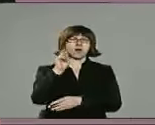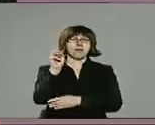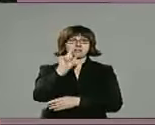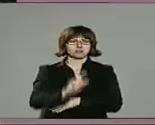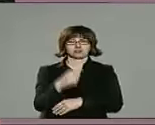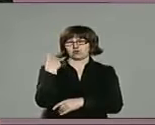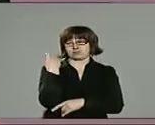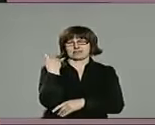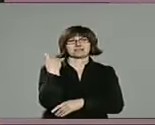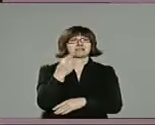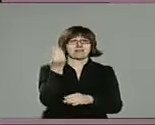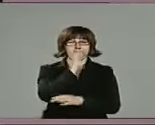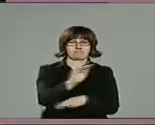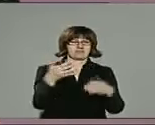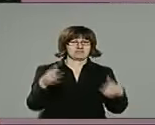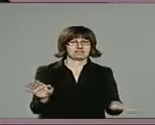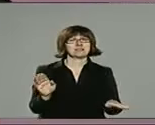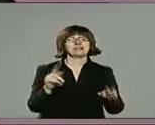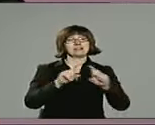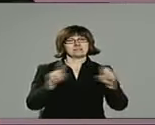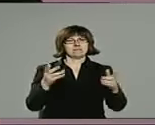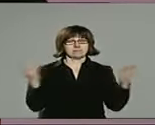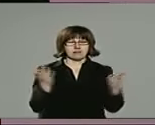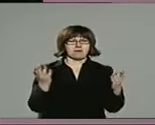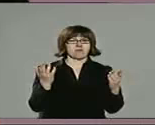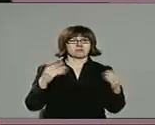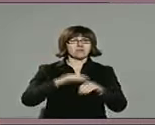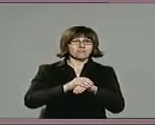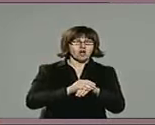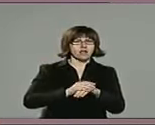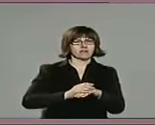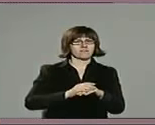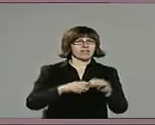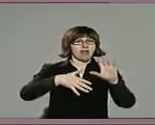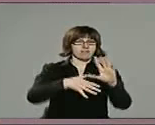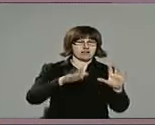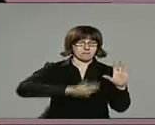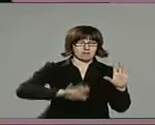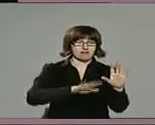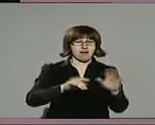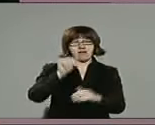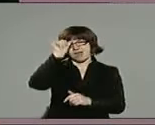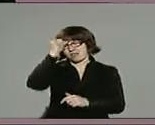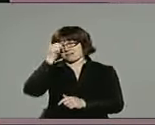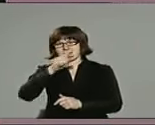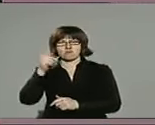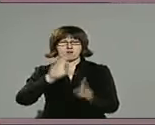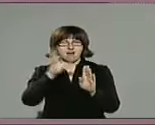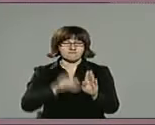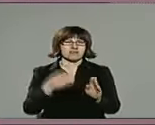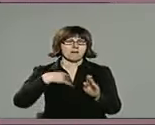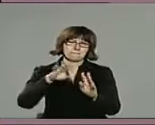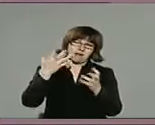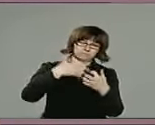hat gestern zu Recht darauf hingewiesen, es geht darum, mit unseren Freunden aus Lateinamerika, in Indien und auch in Afrika